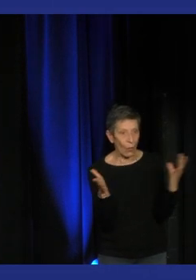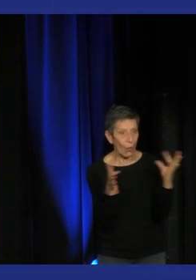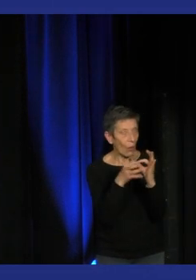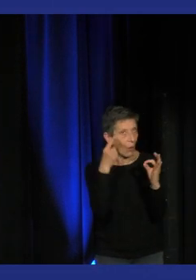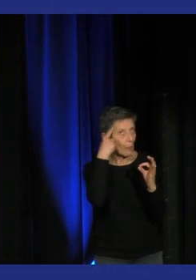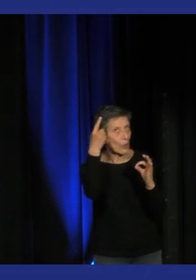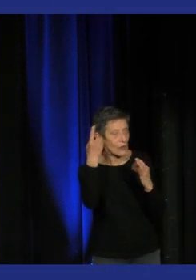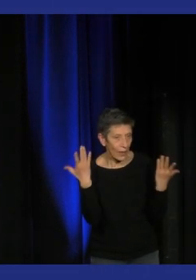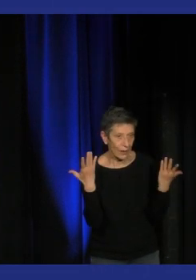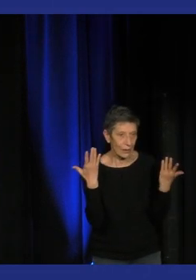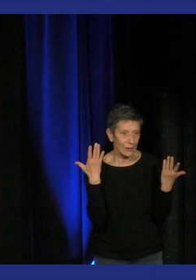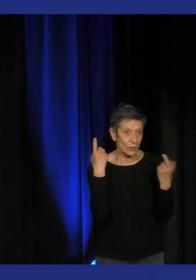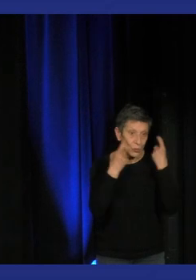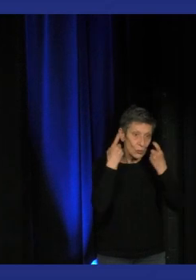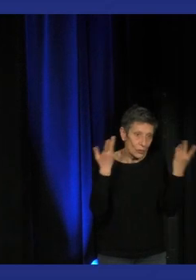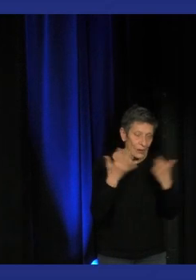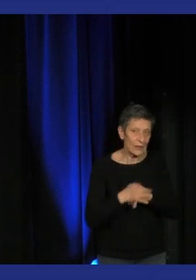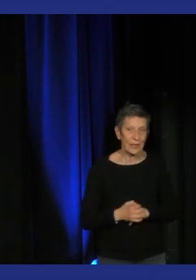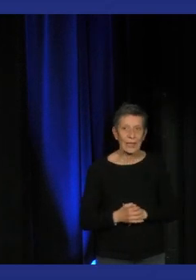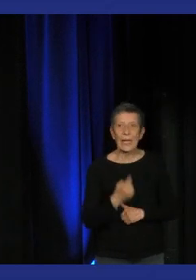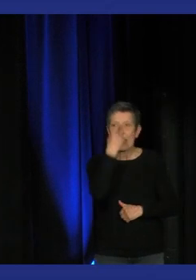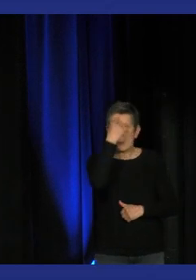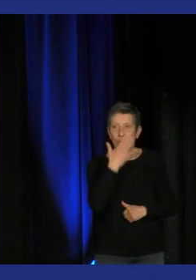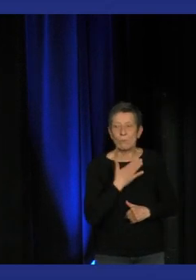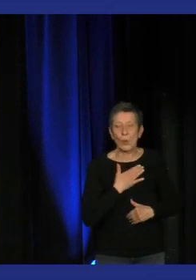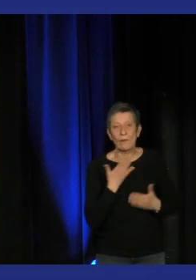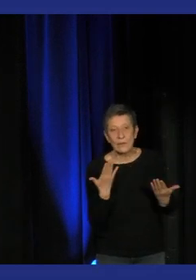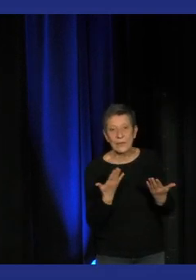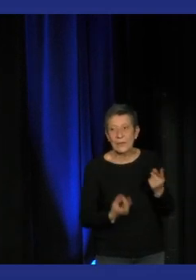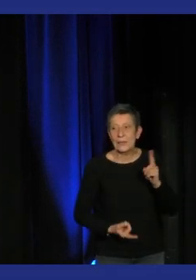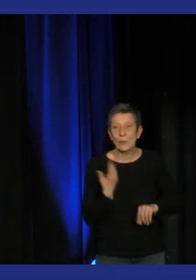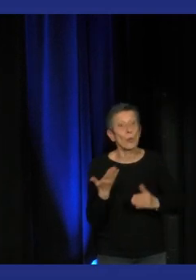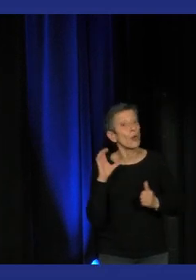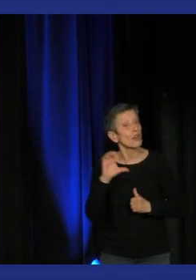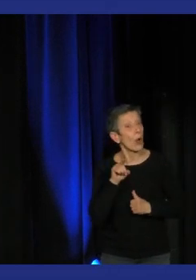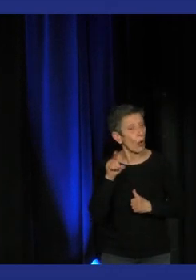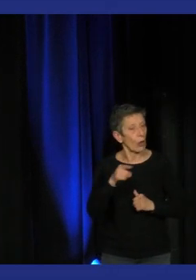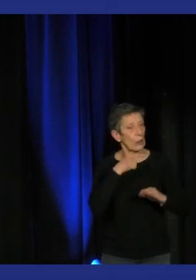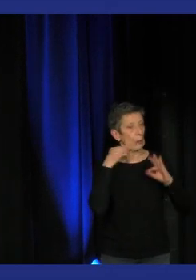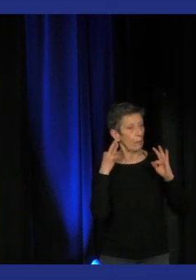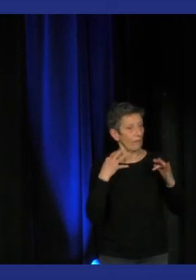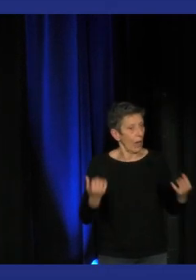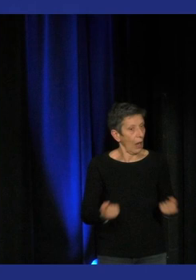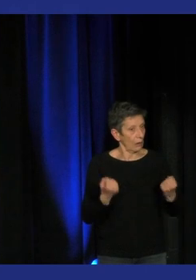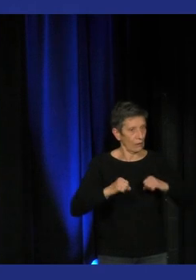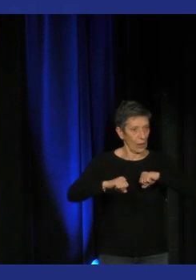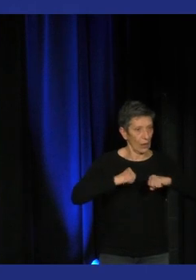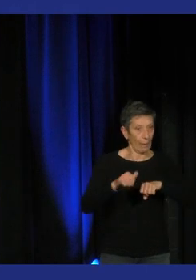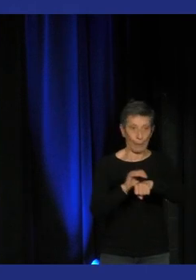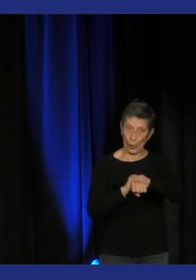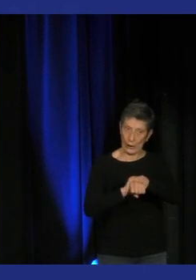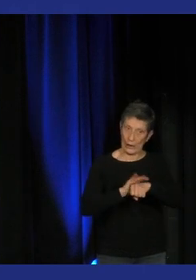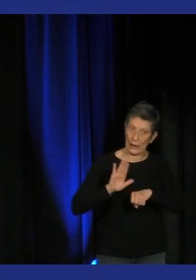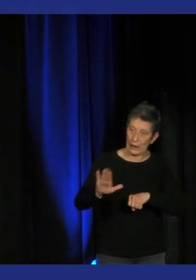En particulier, moi, ce qui me semble important, et Charlotte nous parle beaucoup de ses activités politiques, ce qui me